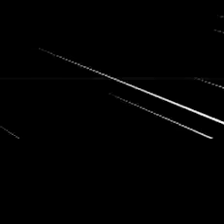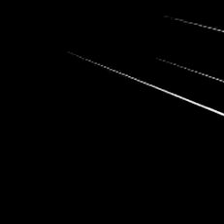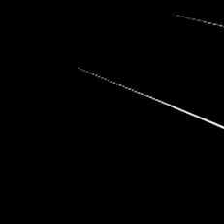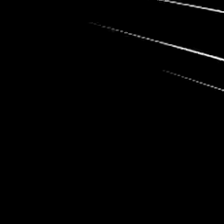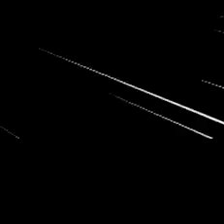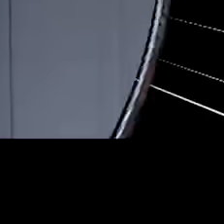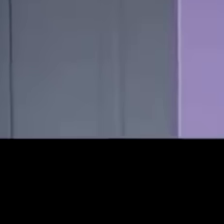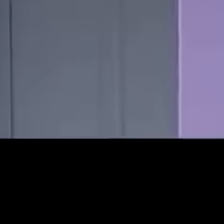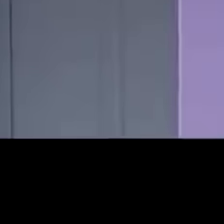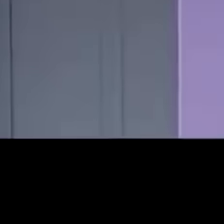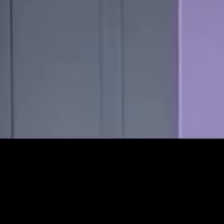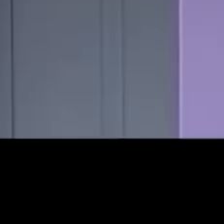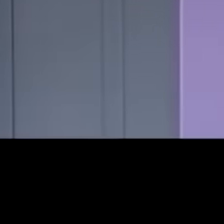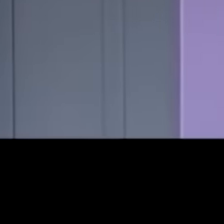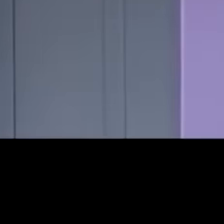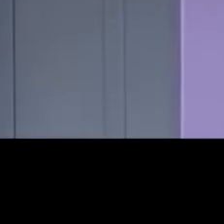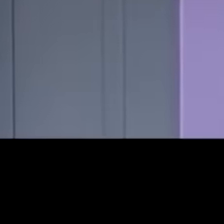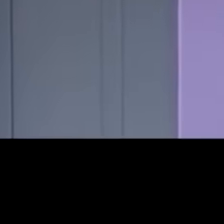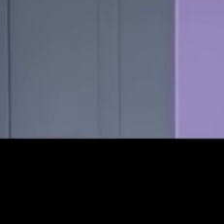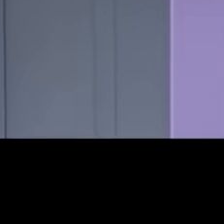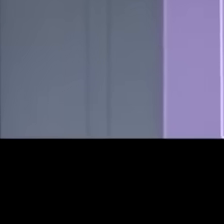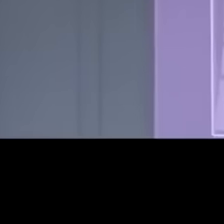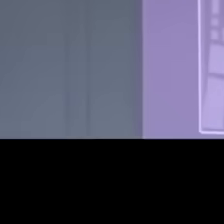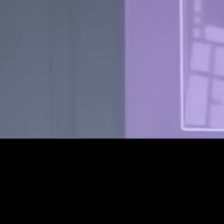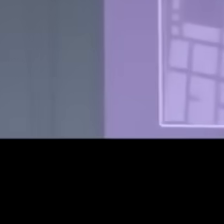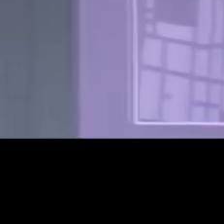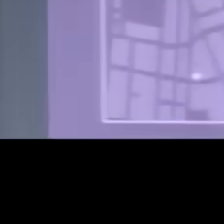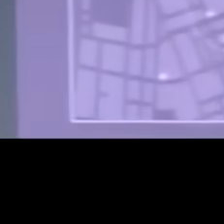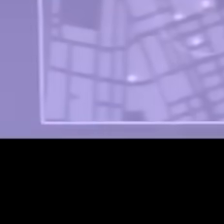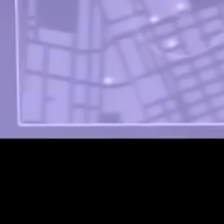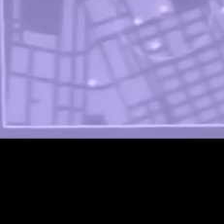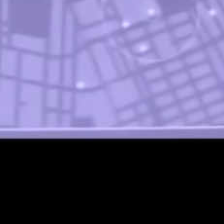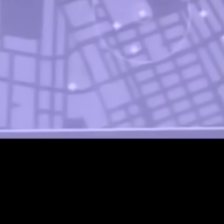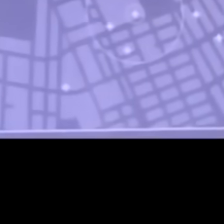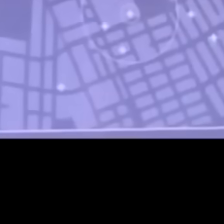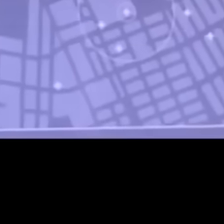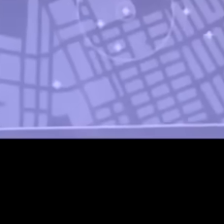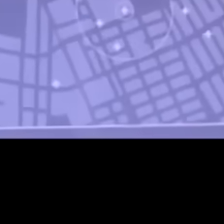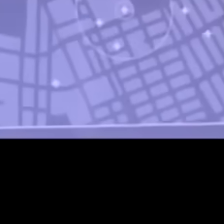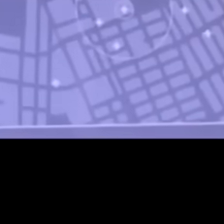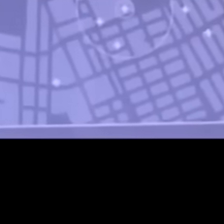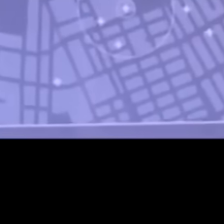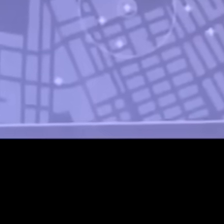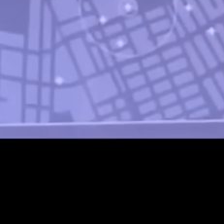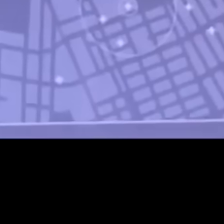중개해 드립니다. 집단 지성의 힘을 모아 고민 중개사 양원호.